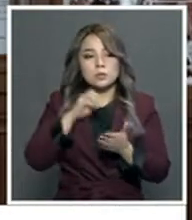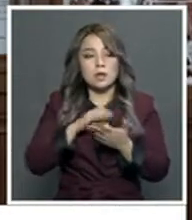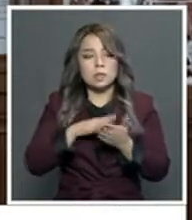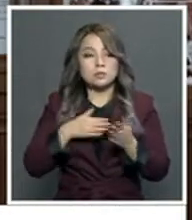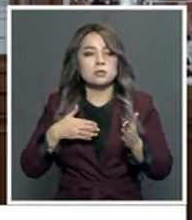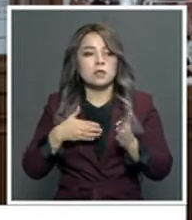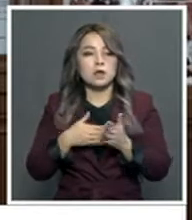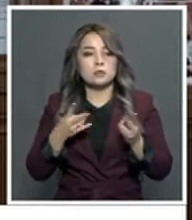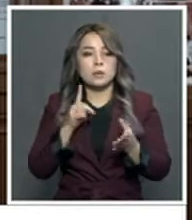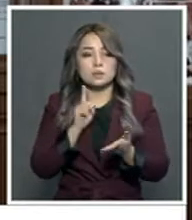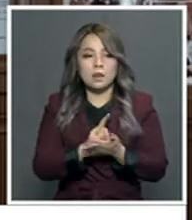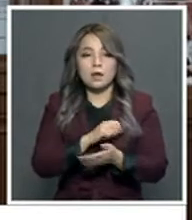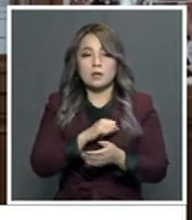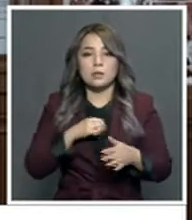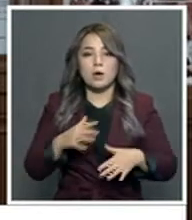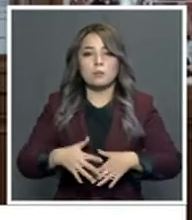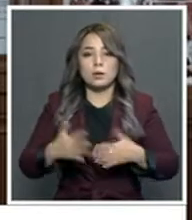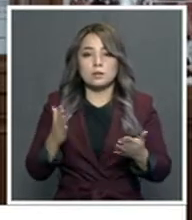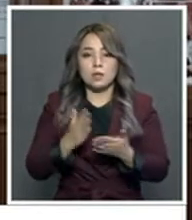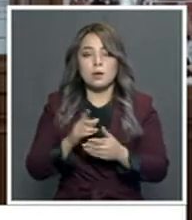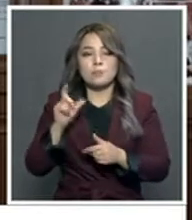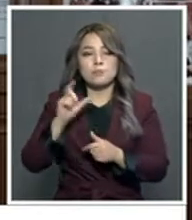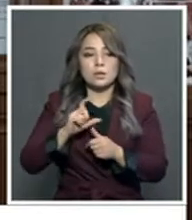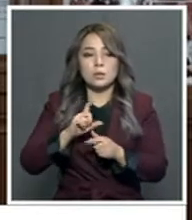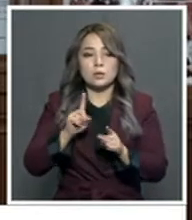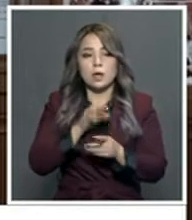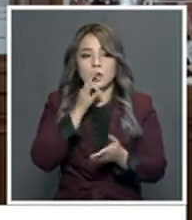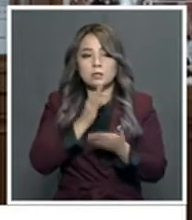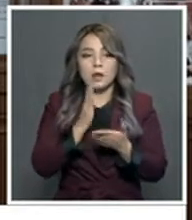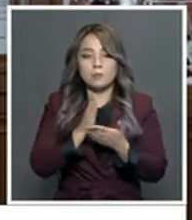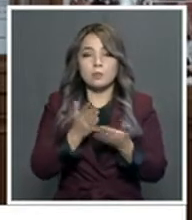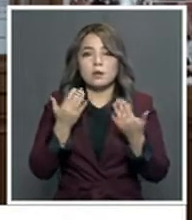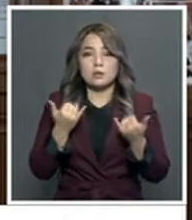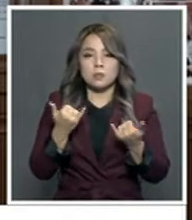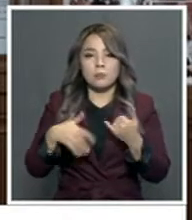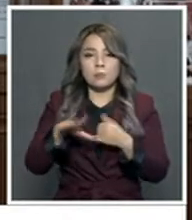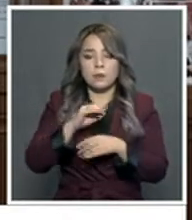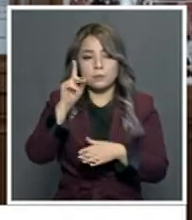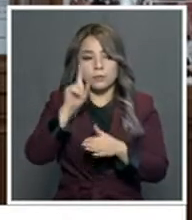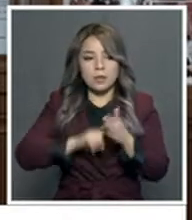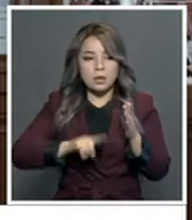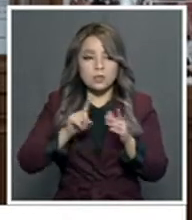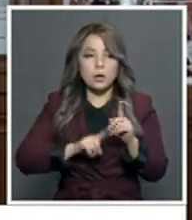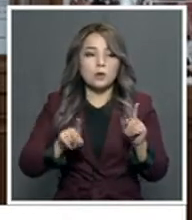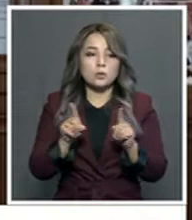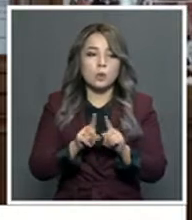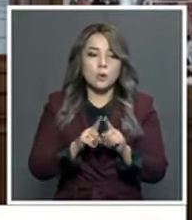Сонда союзда ең мешіті көп Қазақстан қылдым. Ал енді діни басқарманы